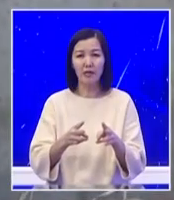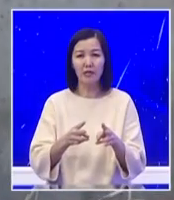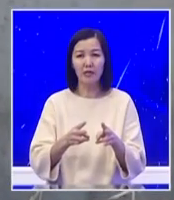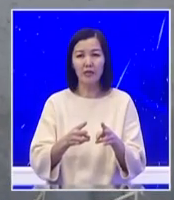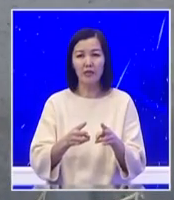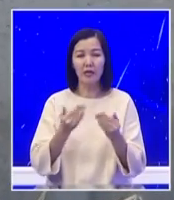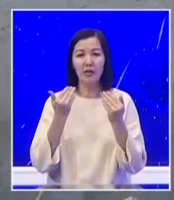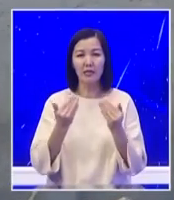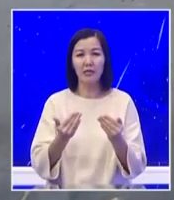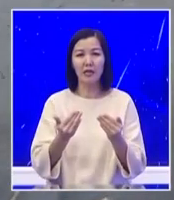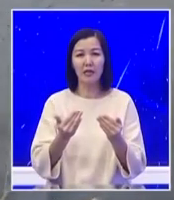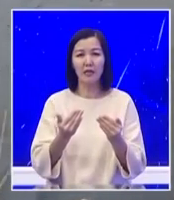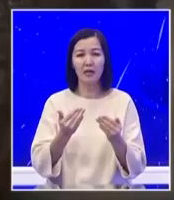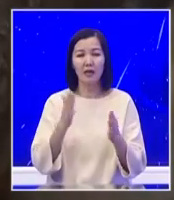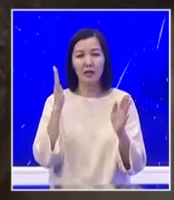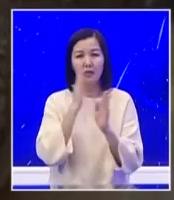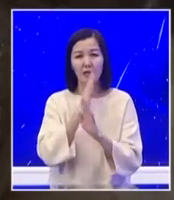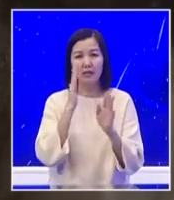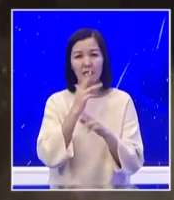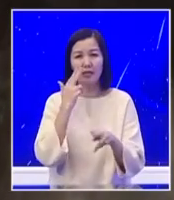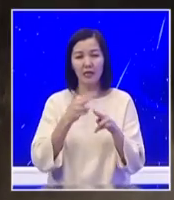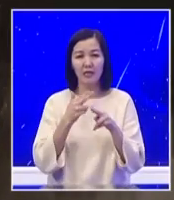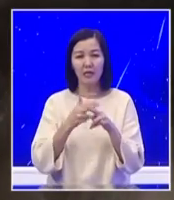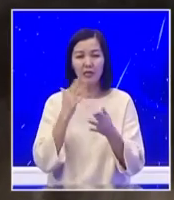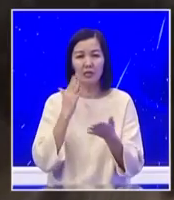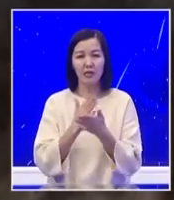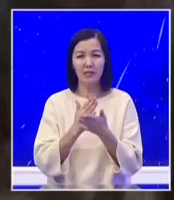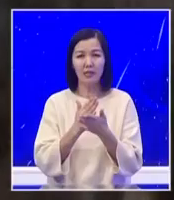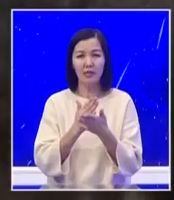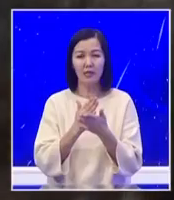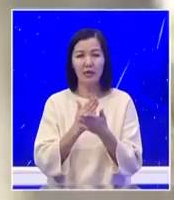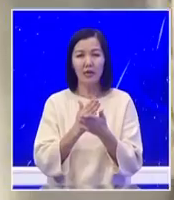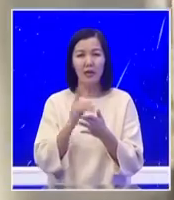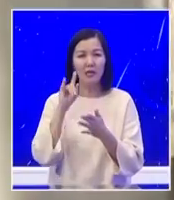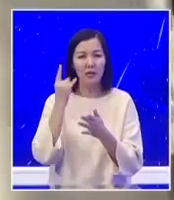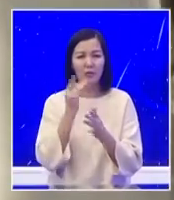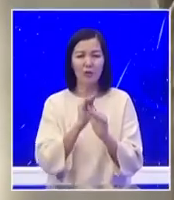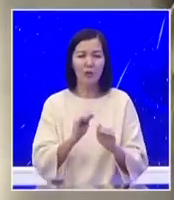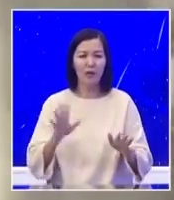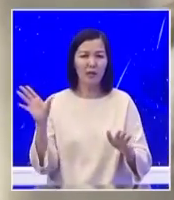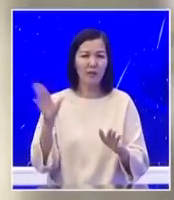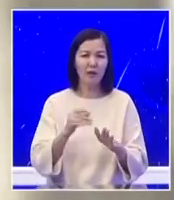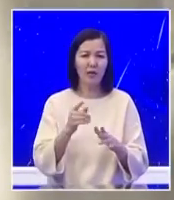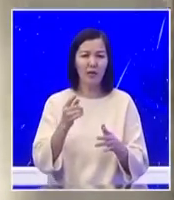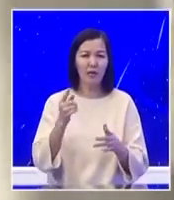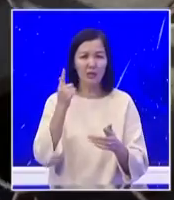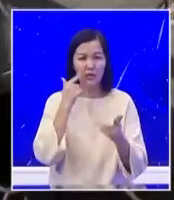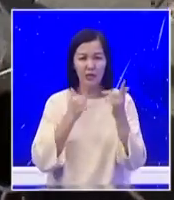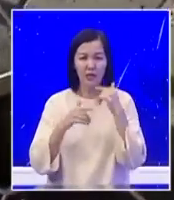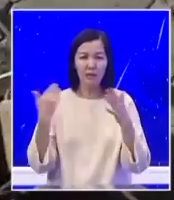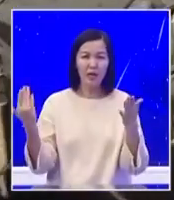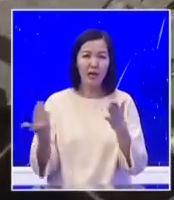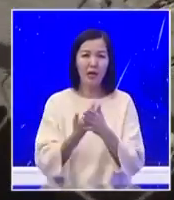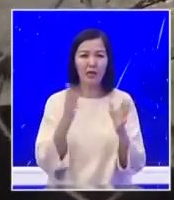жағдайын тіпті шатқаяқтатып жіберіпті. Аңырған ересектер, аңыраған бала. Сондай бір қысылтаяң шақта отбасымыздың қайта